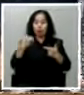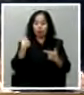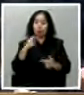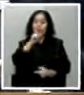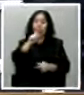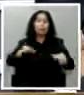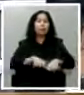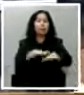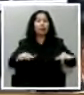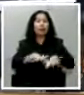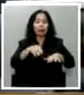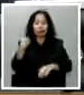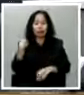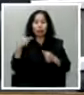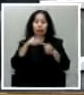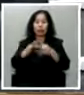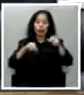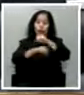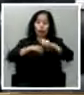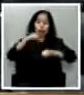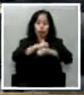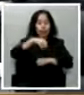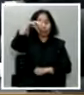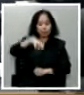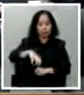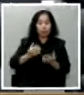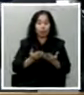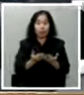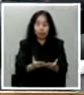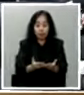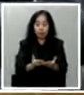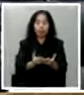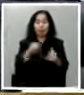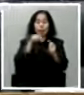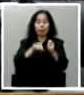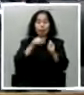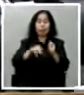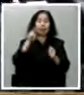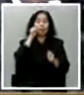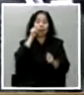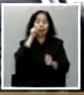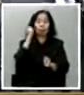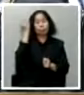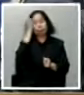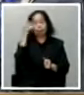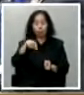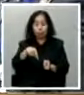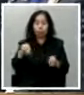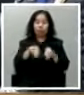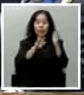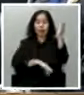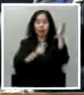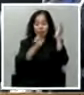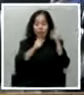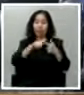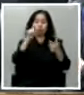ปเกี่ยวกับเรื่องของการก่อสร้างโครงการก่อสร้างท่าเทียบเรืออ่าวน้ำเมานะครับซึ่งวันนี้ก็มีการถามตอบกันนอกจากนี้ก็ยังมีกระทู้ถาม